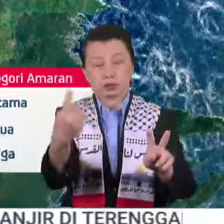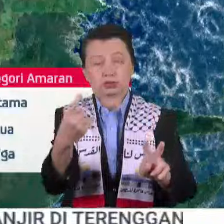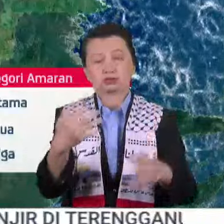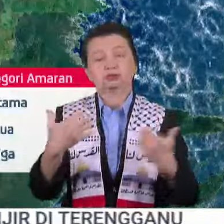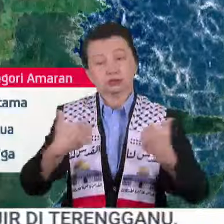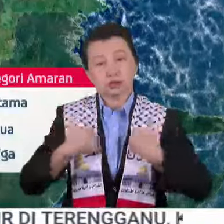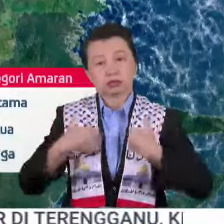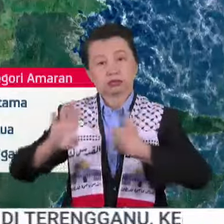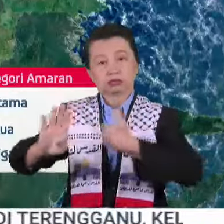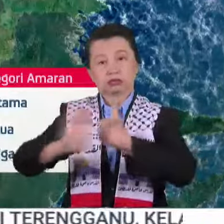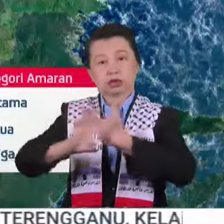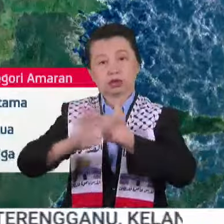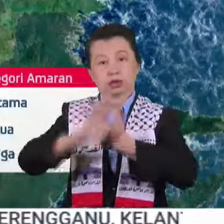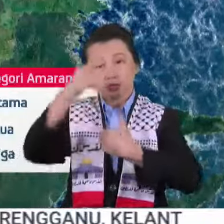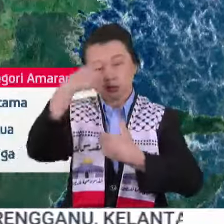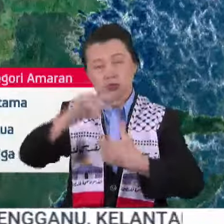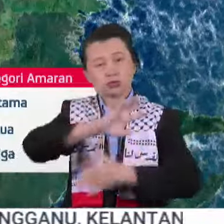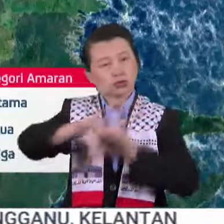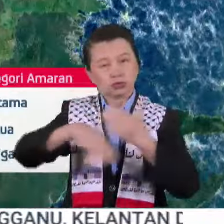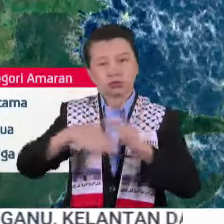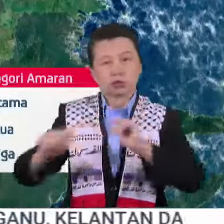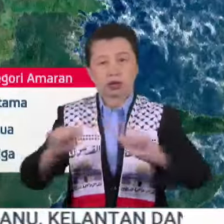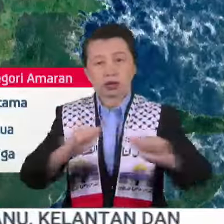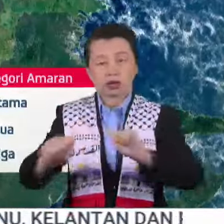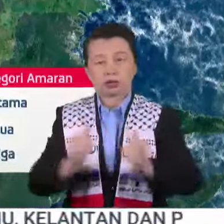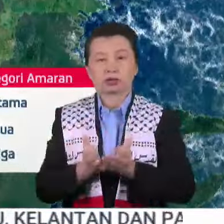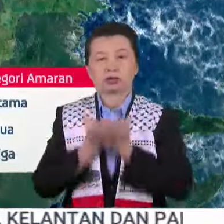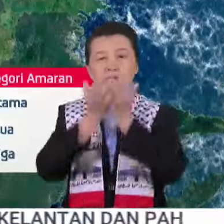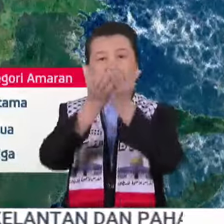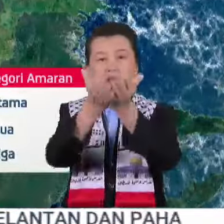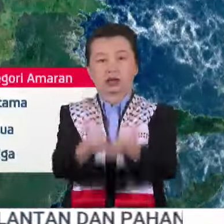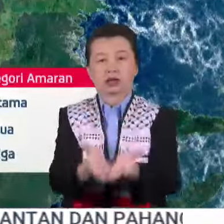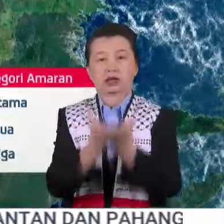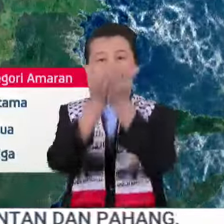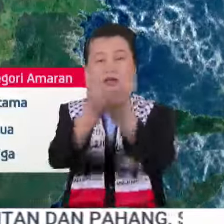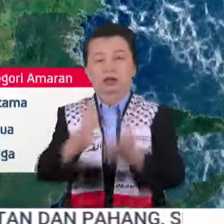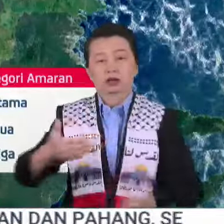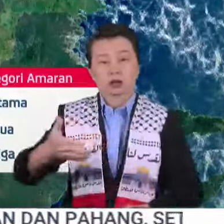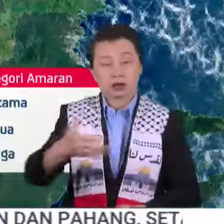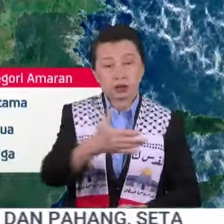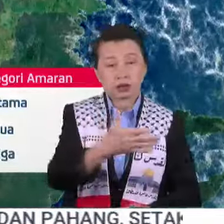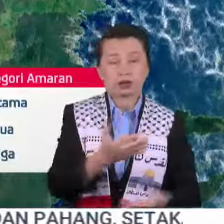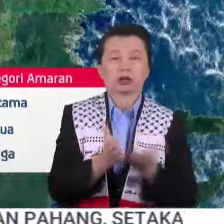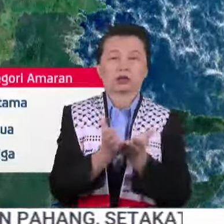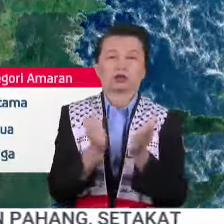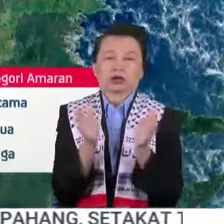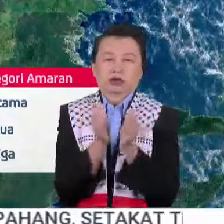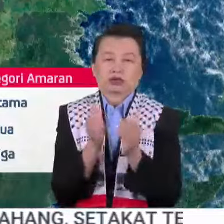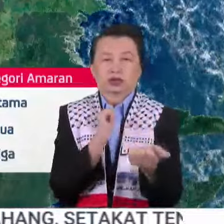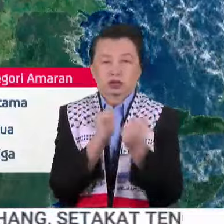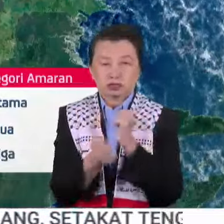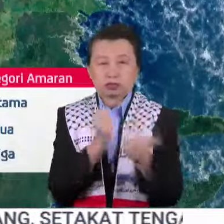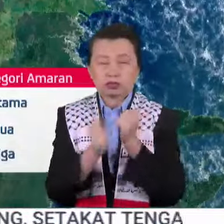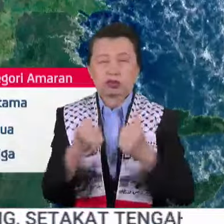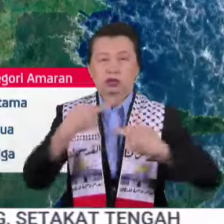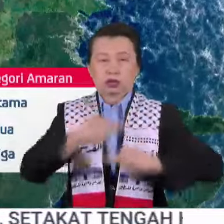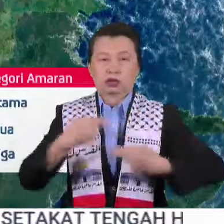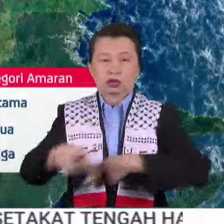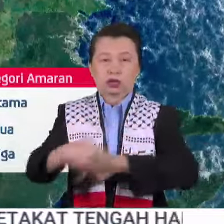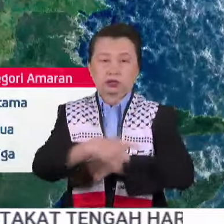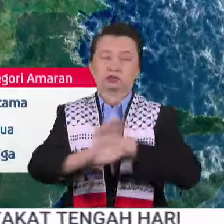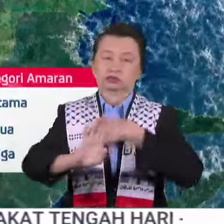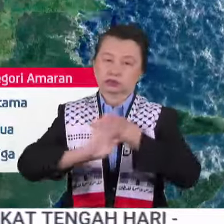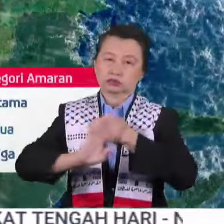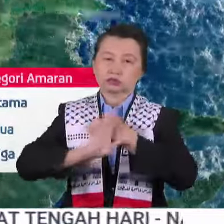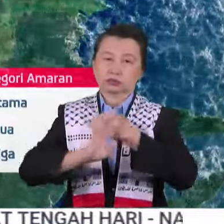ini adalah berbahaya untuk sebarang aktiviti perkapalan, perikanan, bot-bot kecil serta aktiviti sukan dan rekreasi laut yang